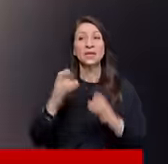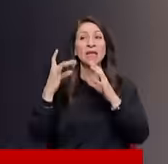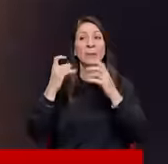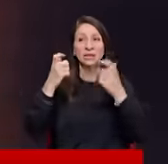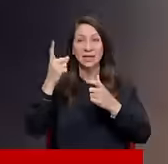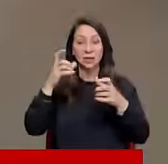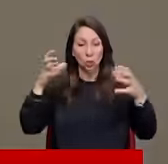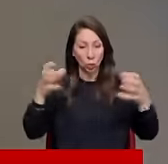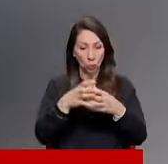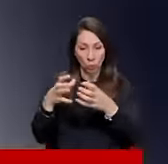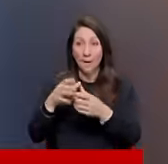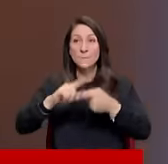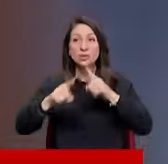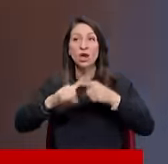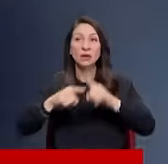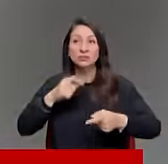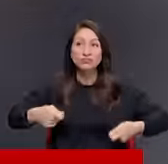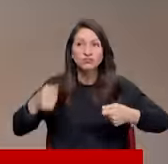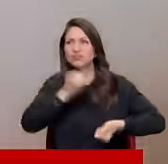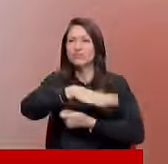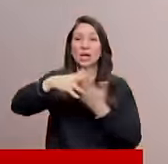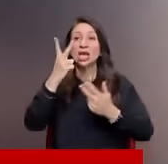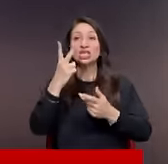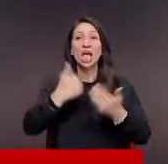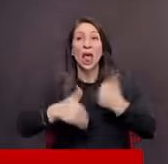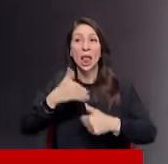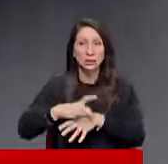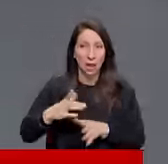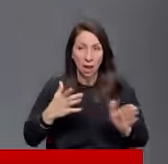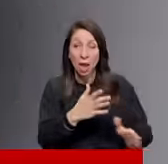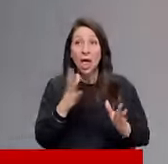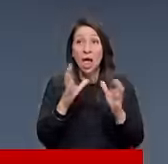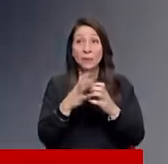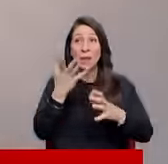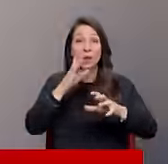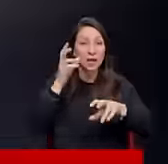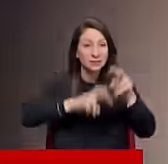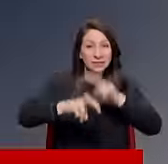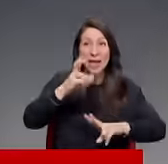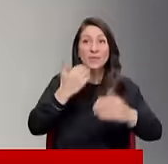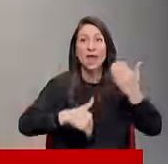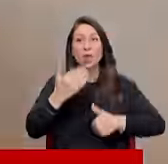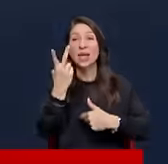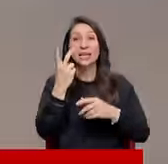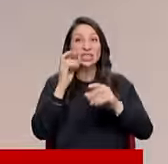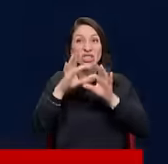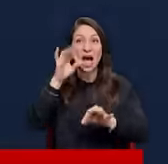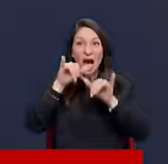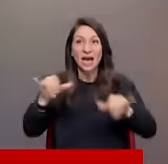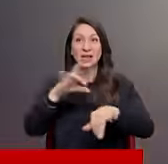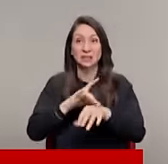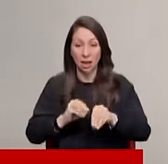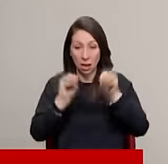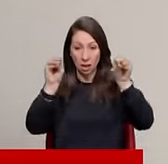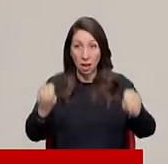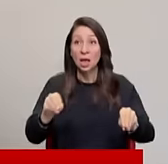Diyarbakır'da iki grup arasında bıçaklı kavga çıktı. İki kişi yaralandı. Ekipler hem husumetli hem de yaralı olan iki kişiyi aynı hastaneye